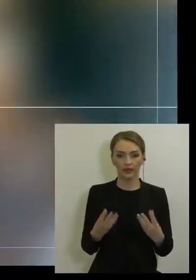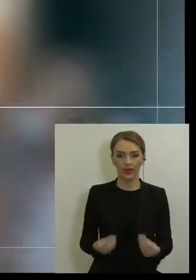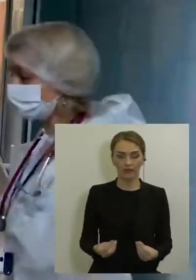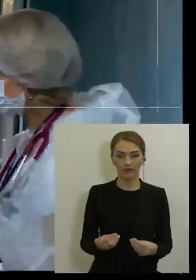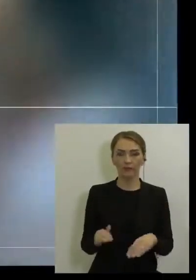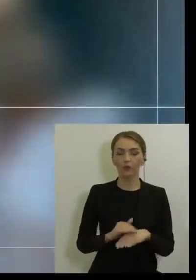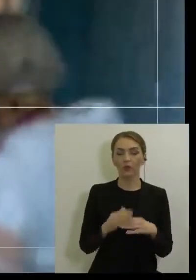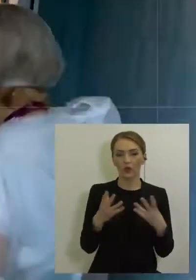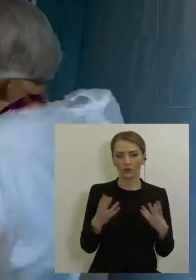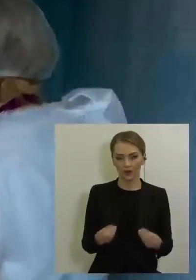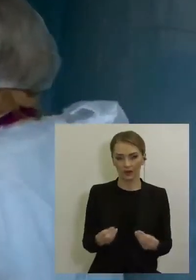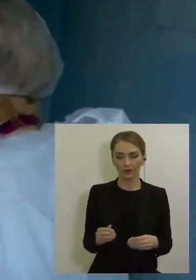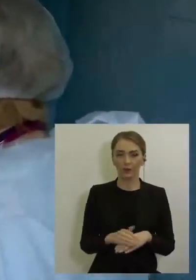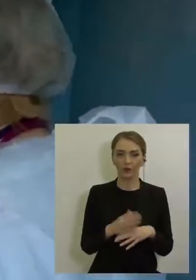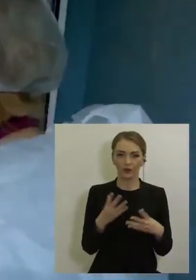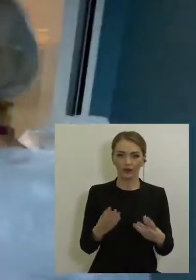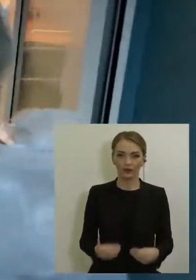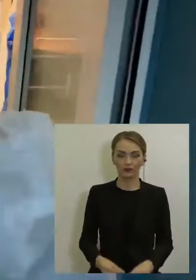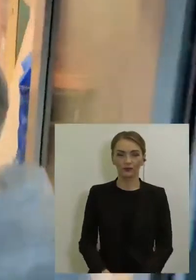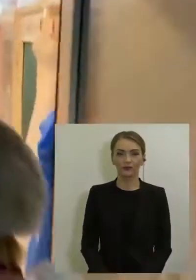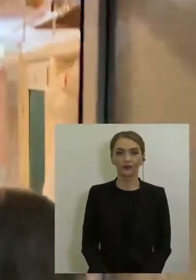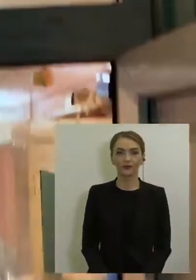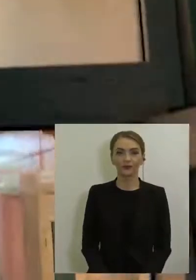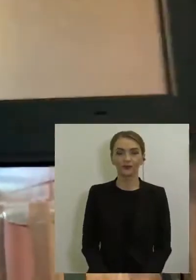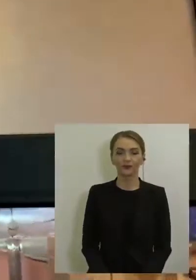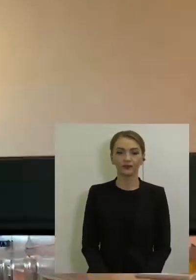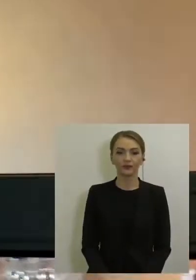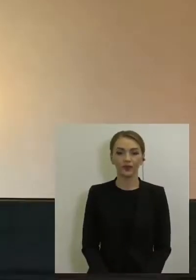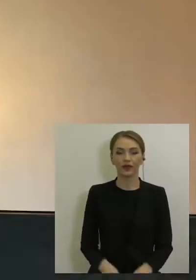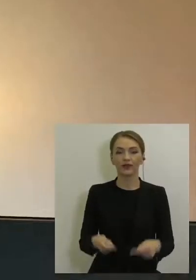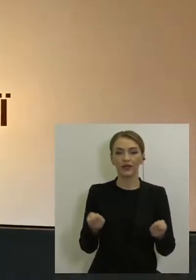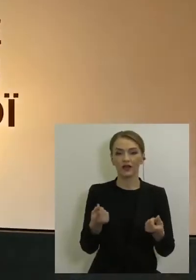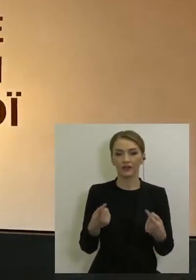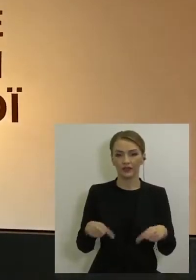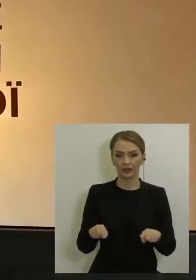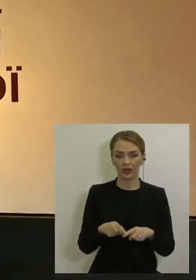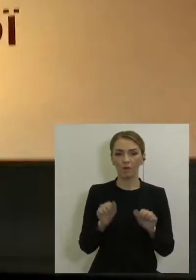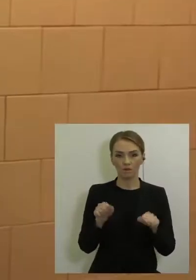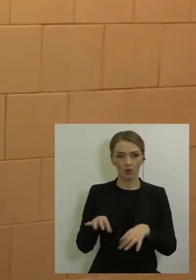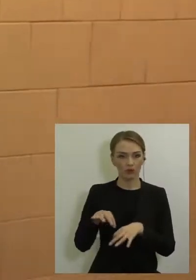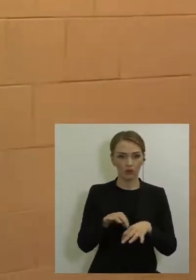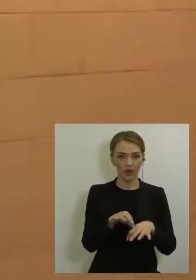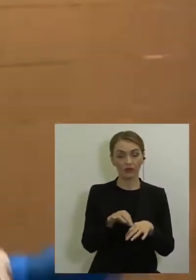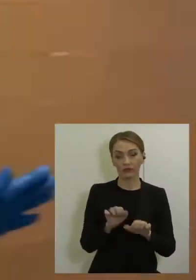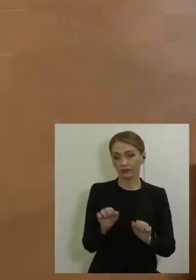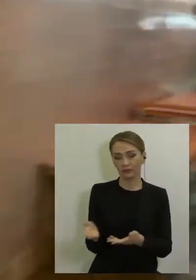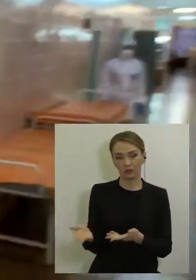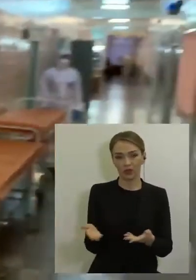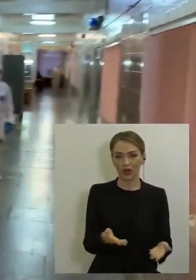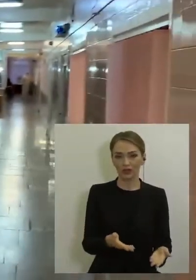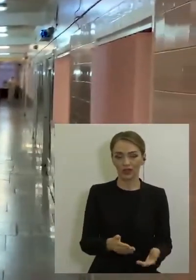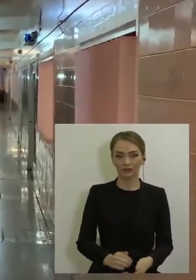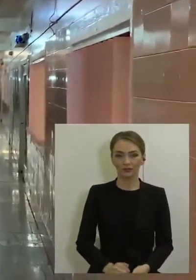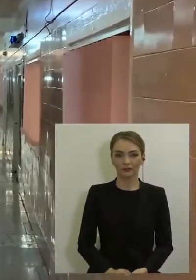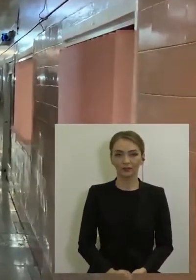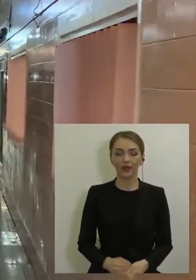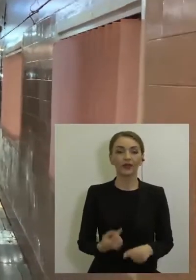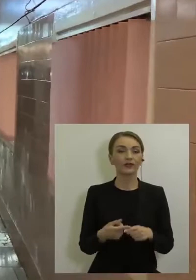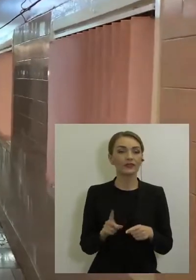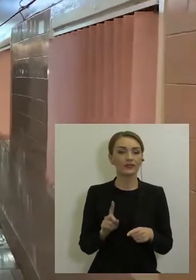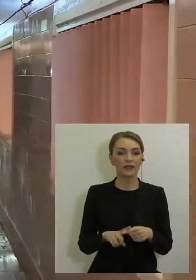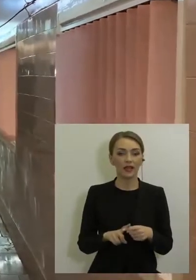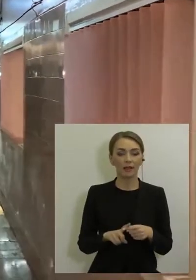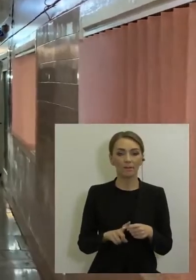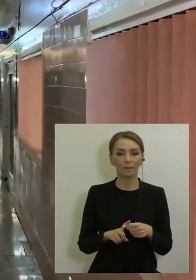Добрий день. Добрий день. Юлія Григорівна, завідувача рівня. Можете нас провести? Можемо, будь ласка. Це в